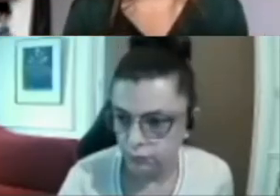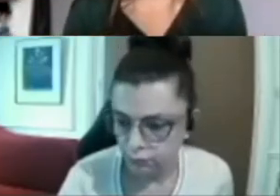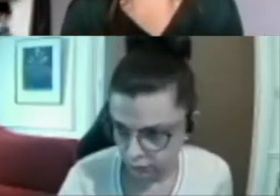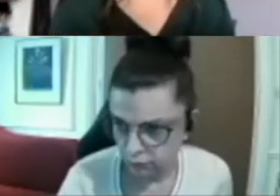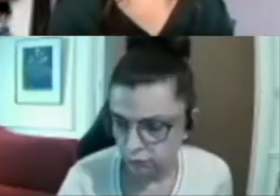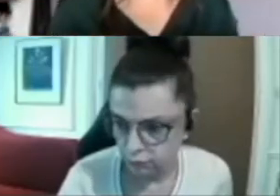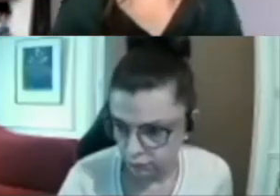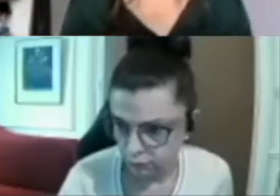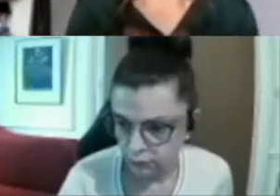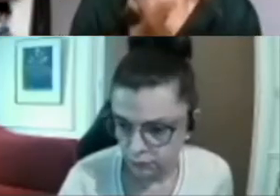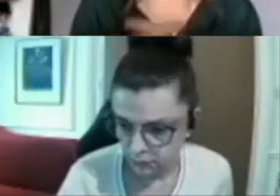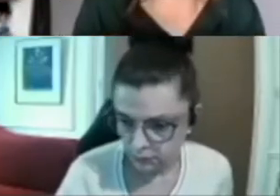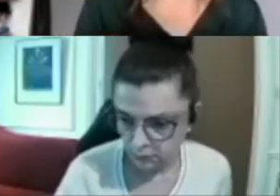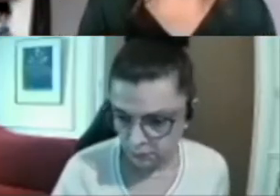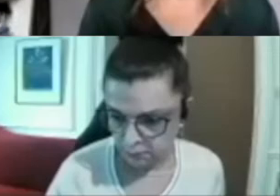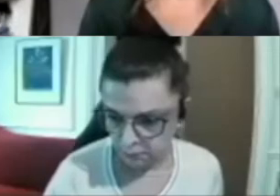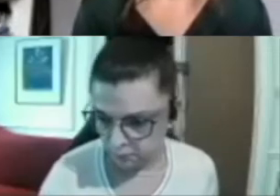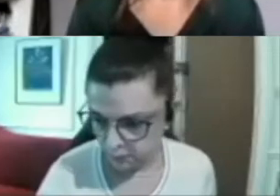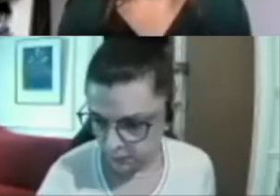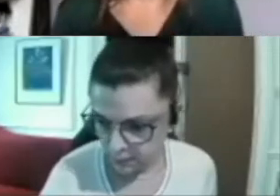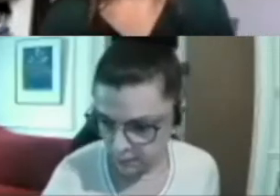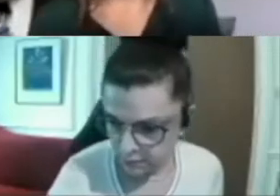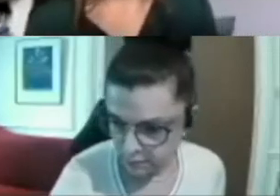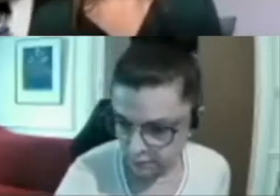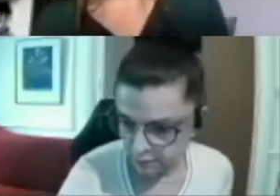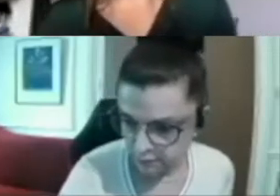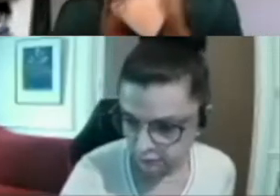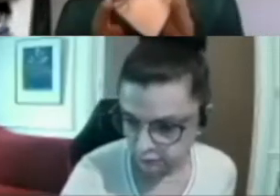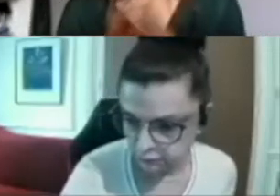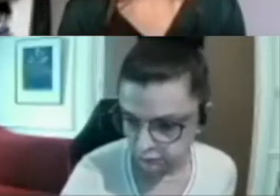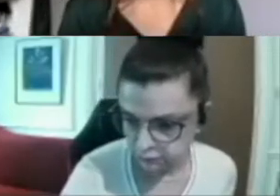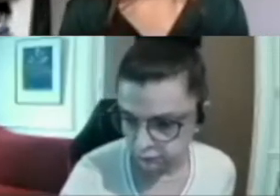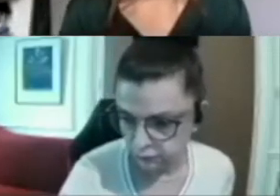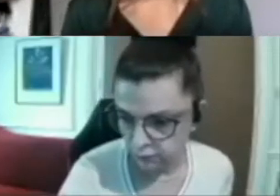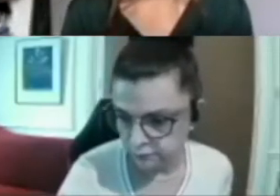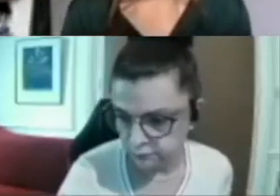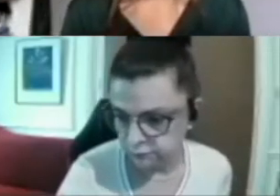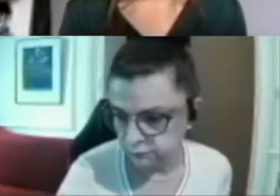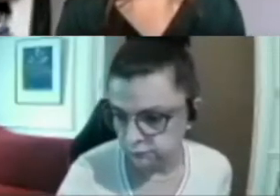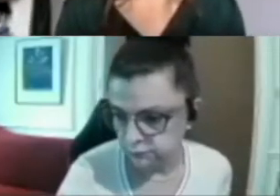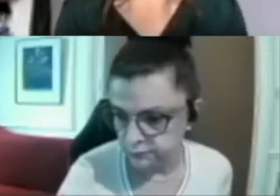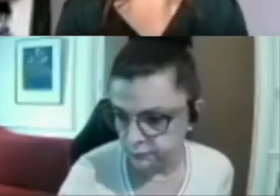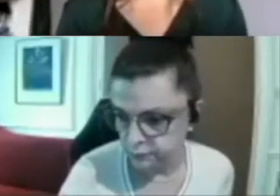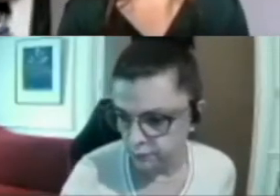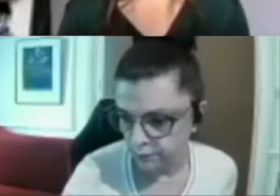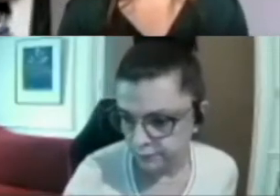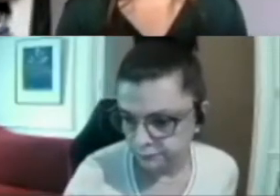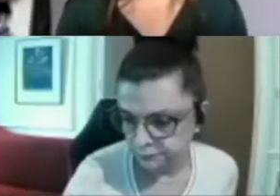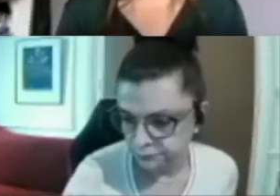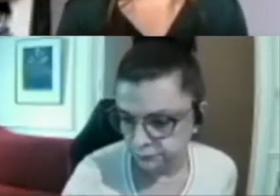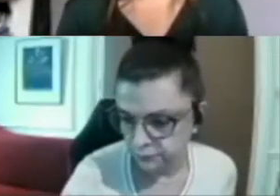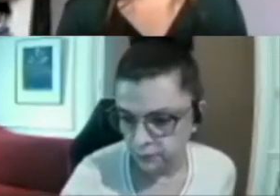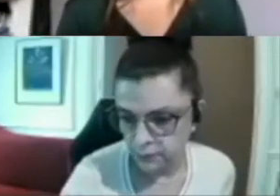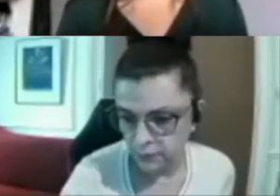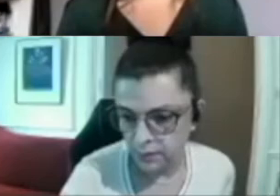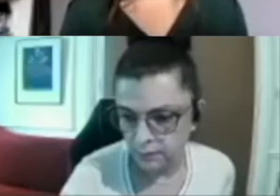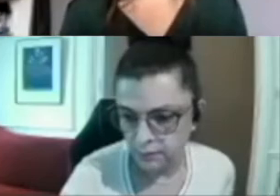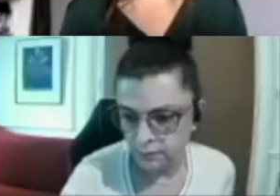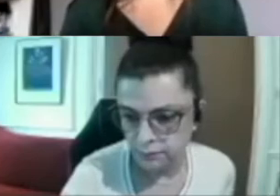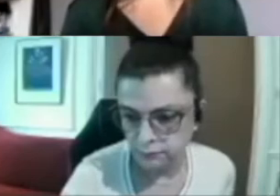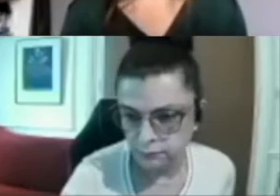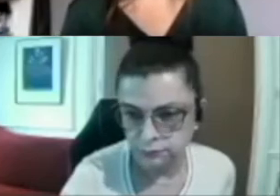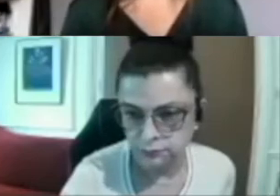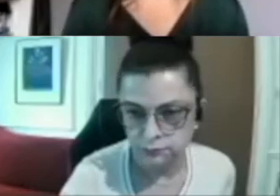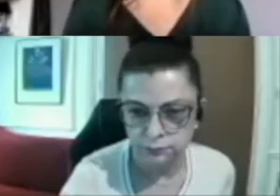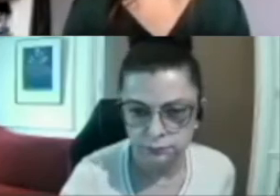dispositifs d'accessibilité où on a beaucoup appris grâce à eux, justement, et c'est ce que nous souhaitions partager. Et donc, cette méthode d'intervention